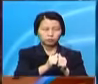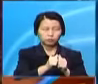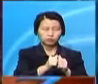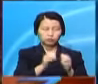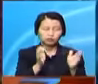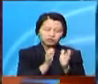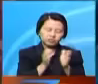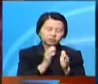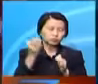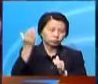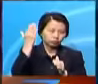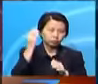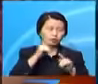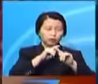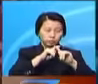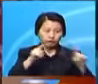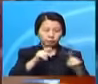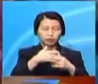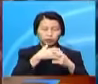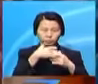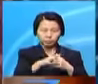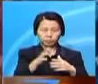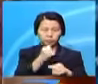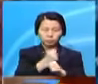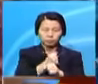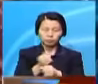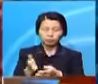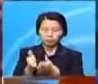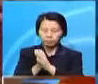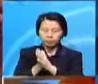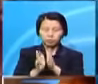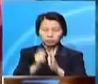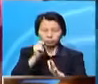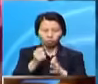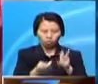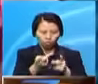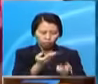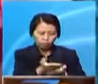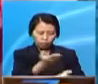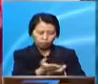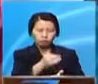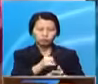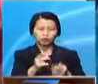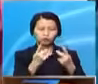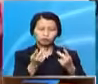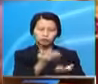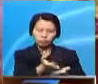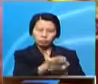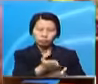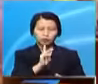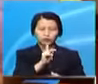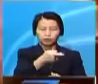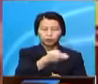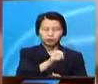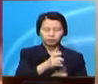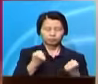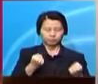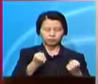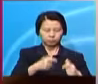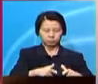secara kecil-kecilan. Bagaimanapun, selepas mendapat permintaan tinggi penduduk setempat serta peruncit, Khatijah bertekad